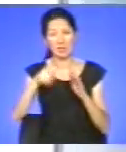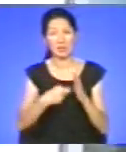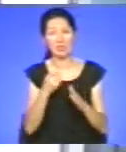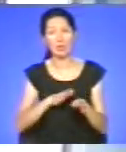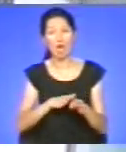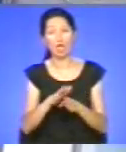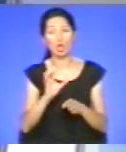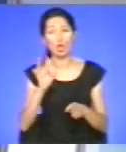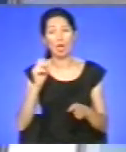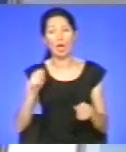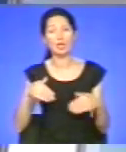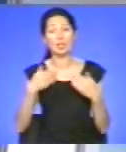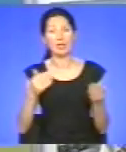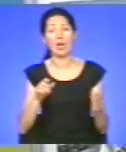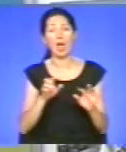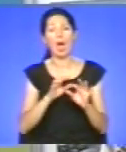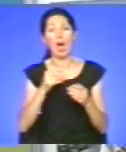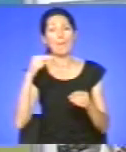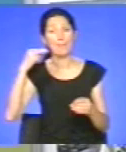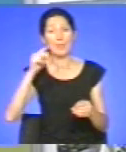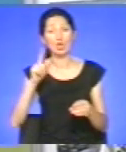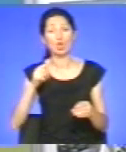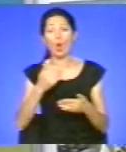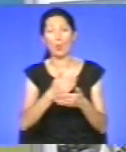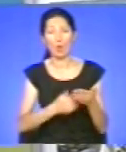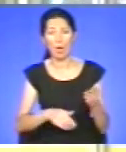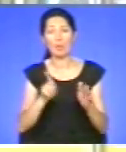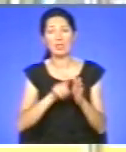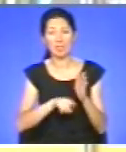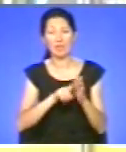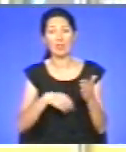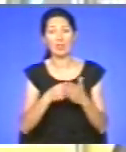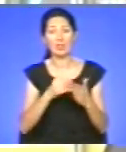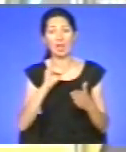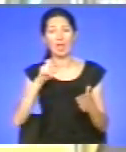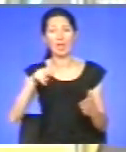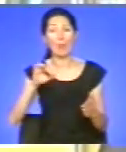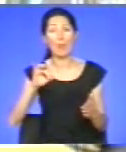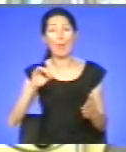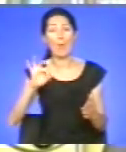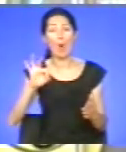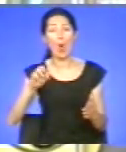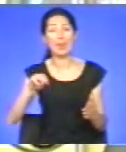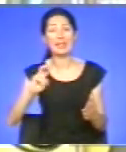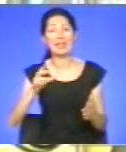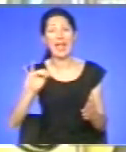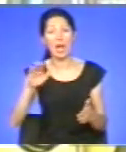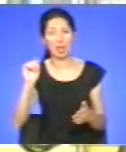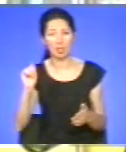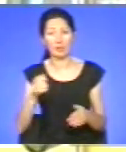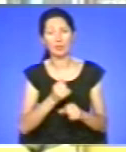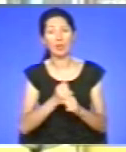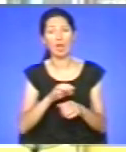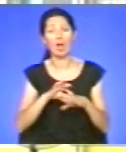президента щодо програм здешевлення вартості іпотечних кредитів. Робота ведеться, много сьогодні проблем,